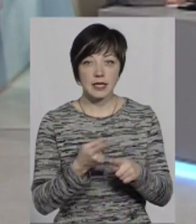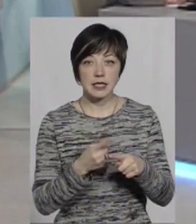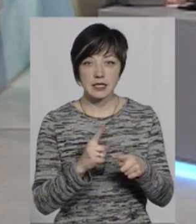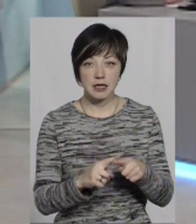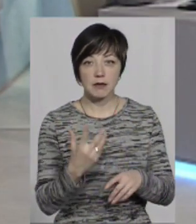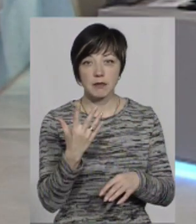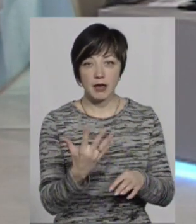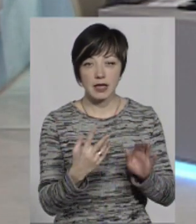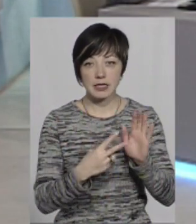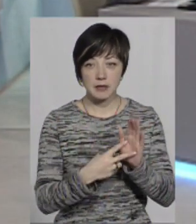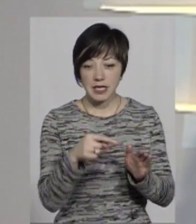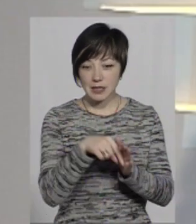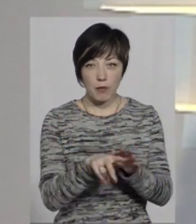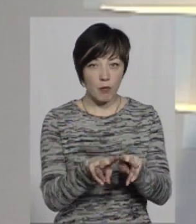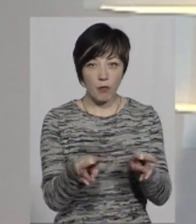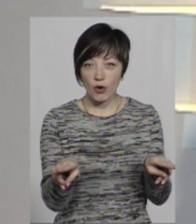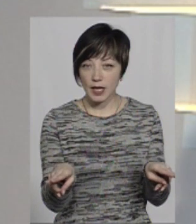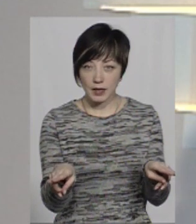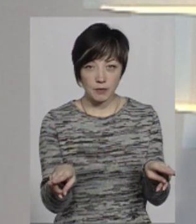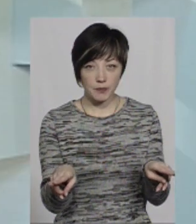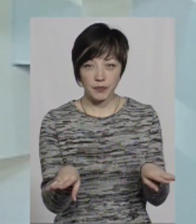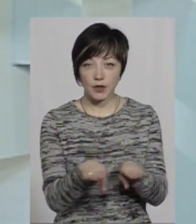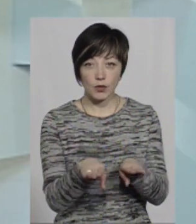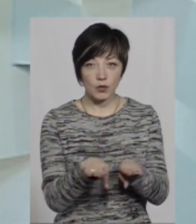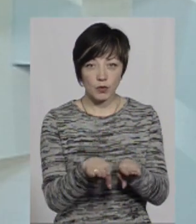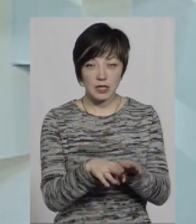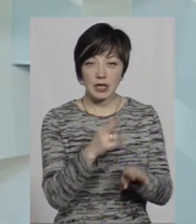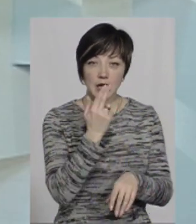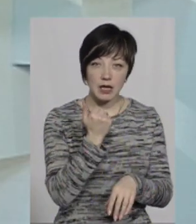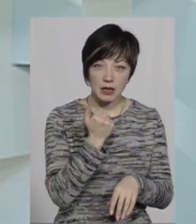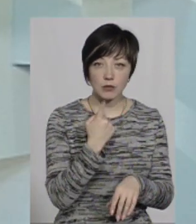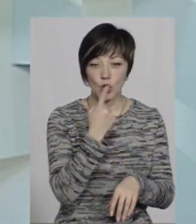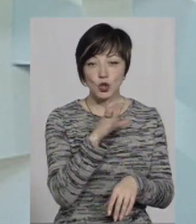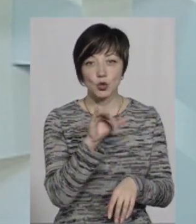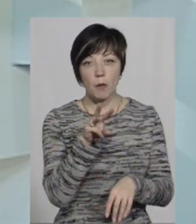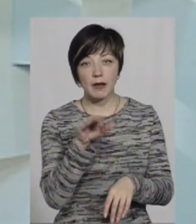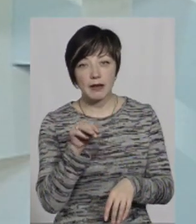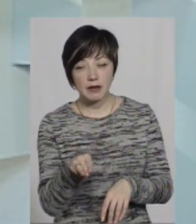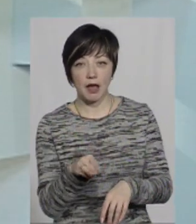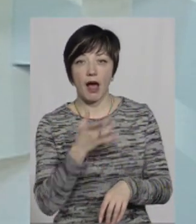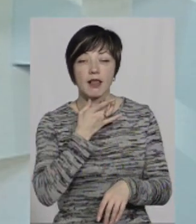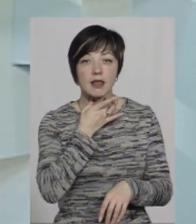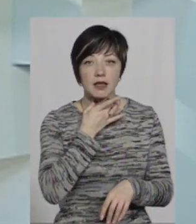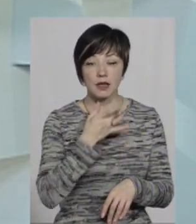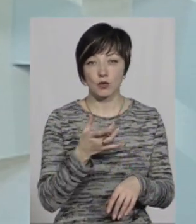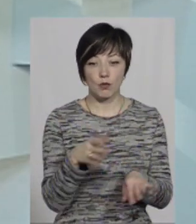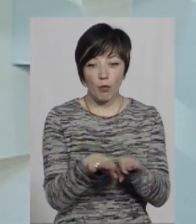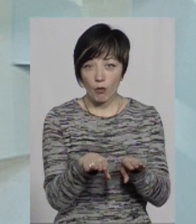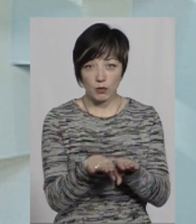оце 5... І симптоми дуже подібні, так? Симптоми схожі на грип, на стоматіт, на ангіну. От